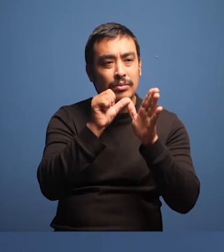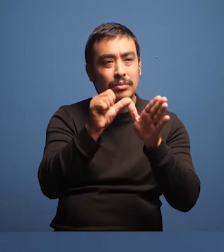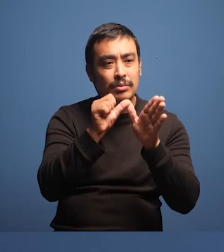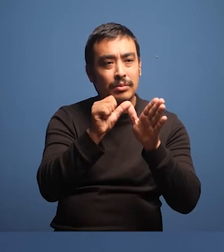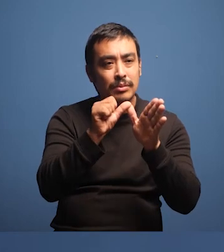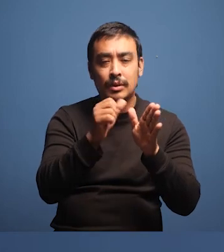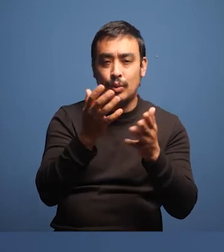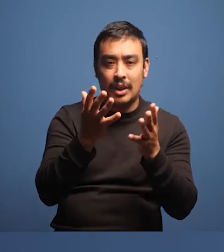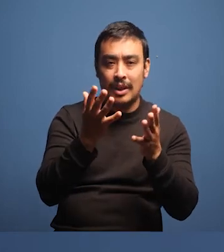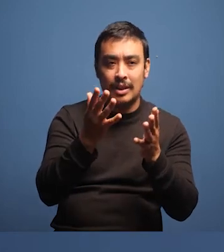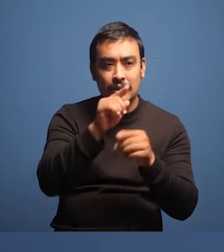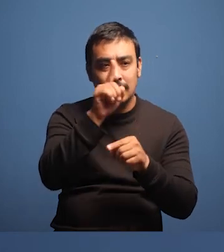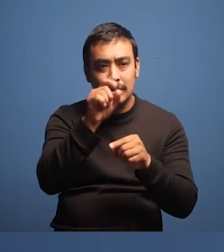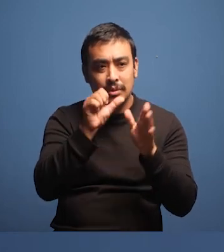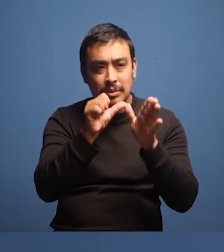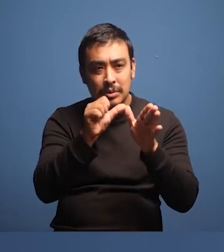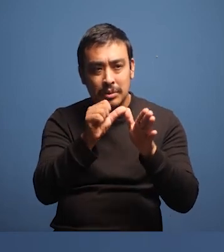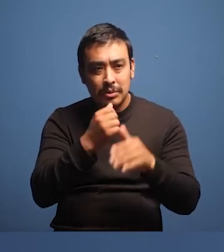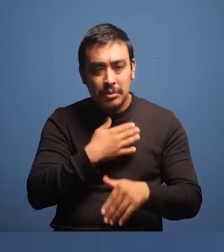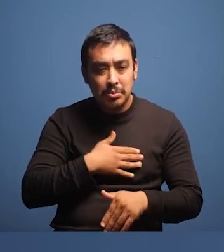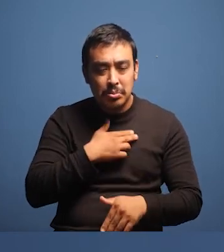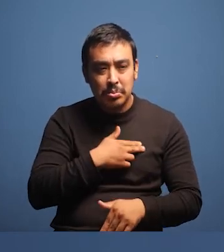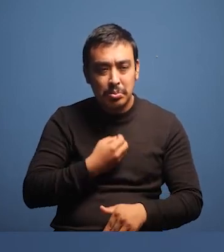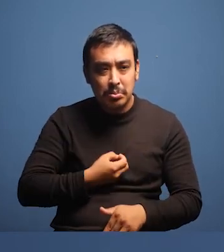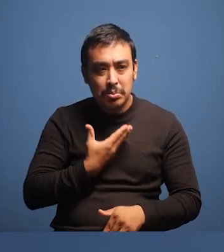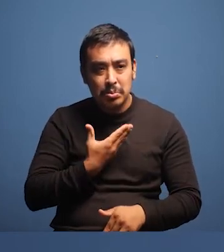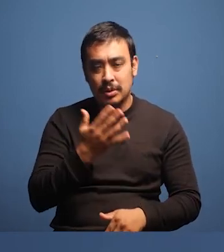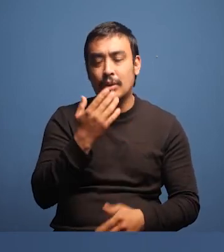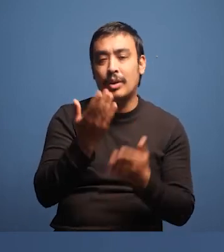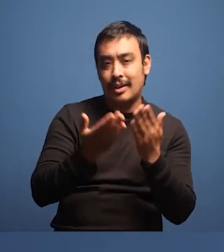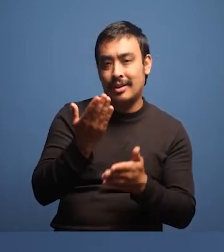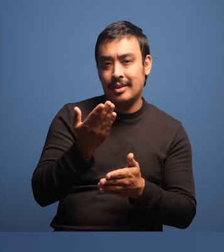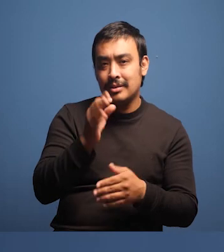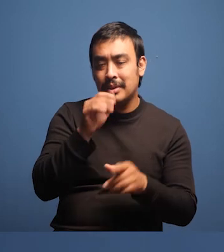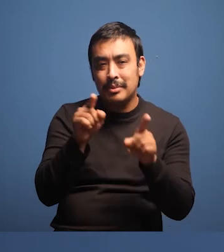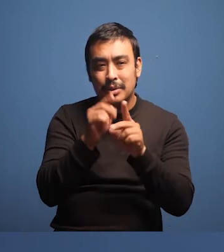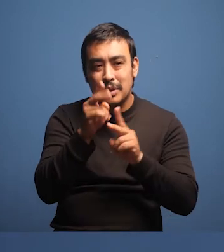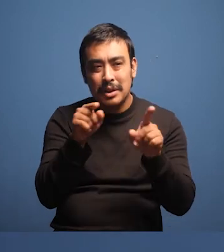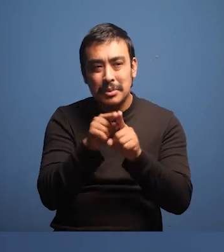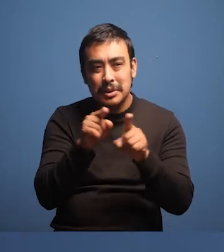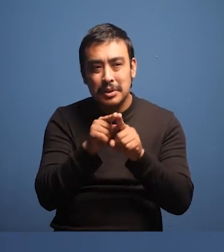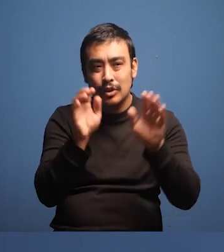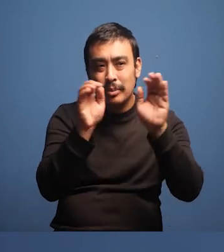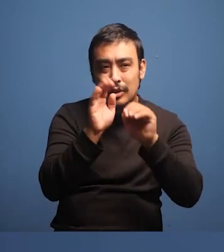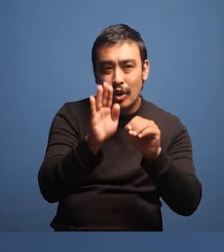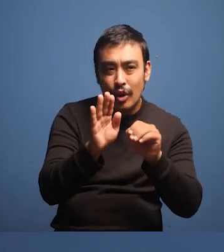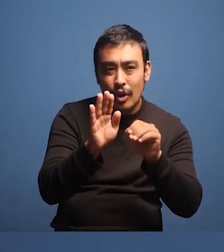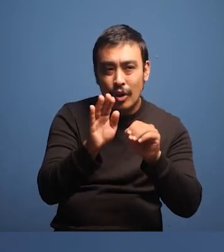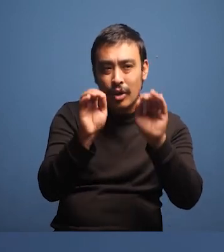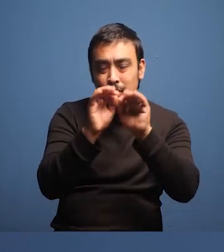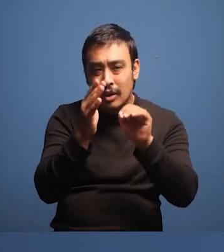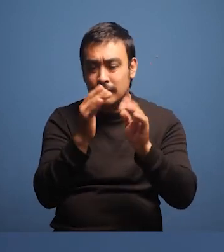होला अथवा कतिपय एन्सर्सहरू तपाईँलाई सेटिस्फाइड लागेन होला होइन। अनि तपाईँले अफकोर्स गएर अनि हामीले भनेको कुरा रेलेभेन्ट छ कि छैन भने कतिले अनलाइन सर्चहरू गर्छ